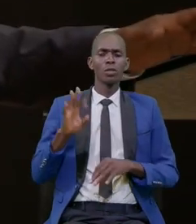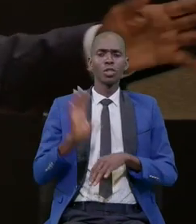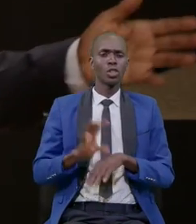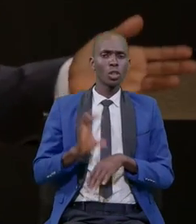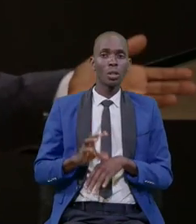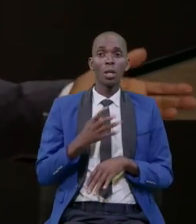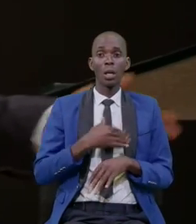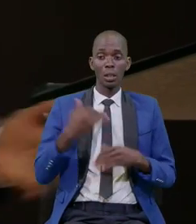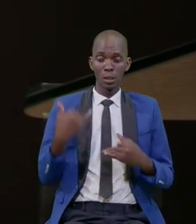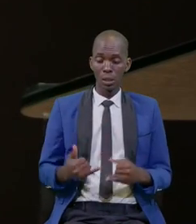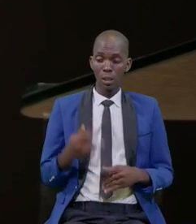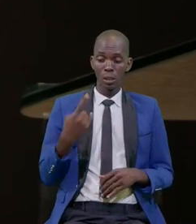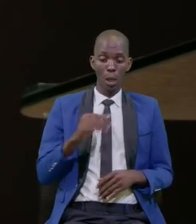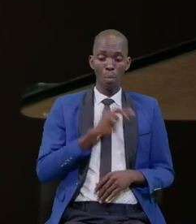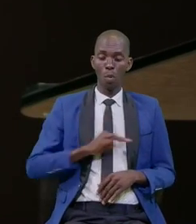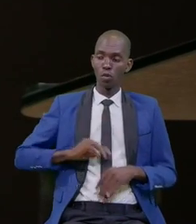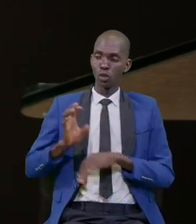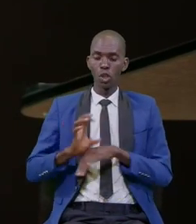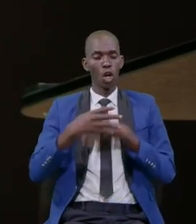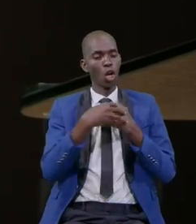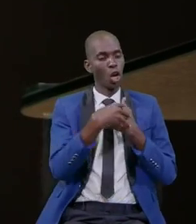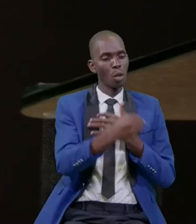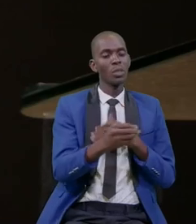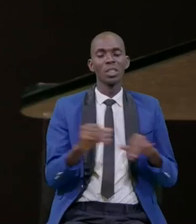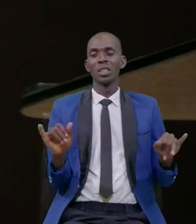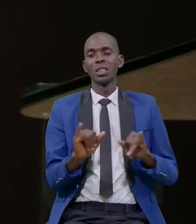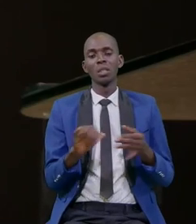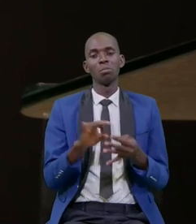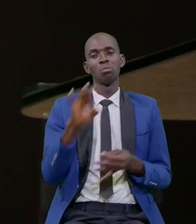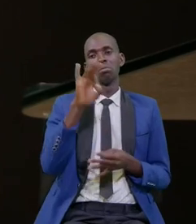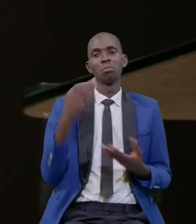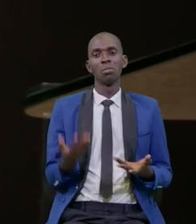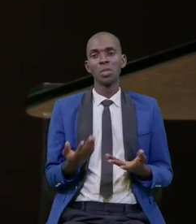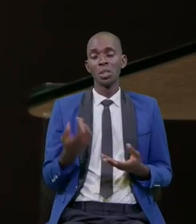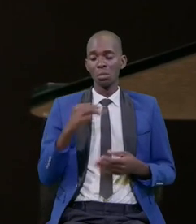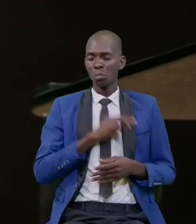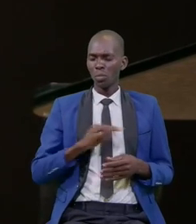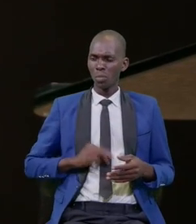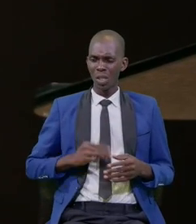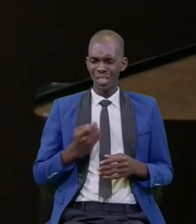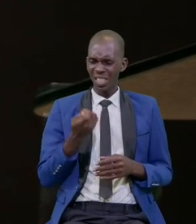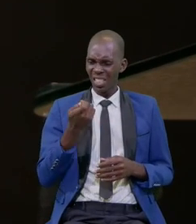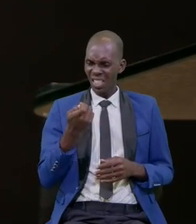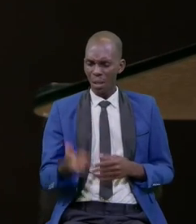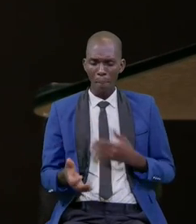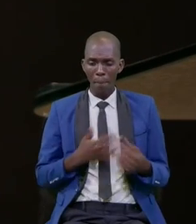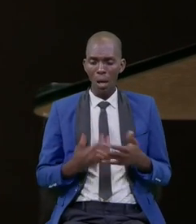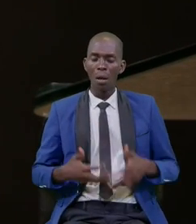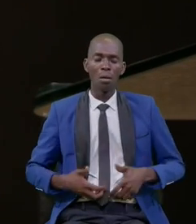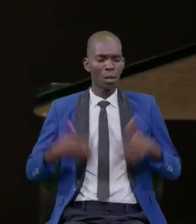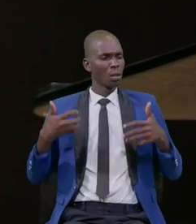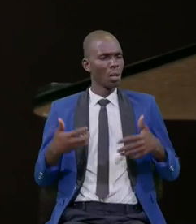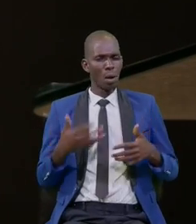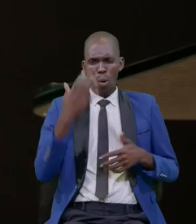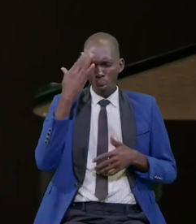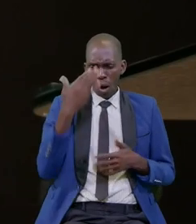est transféré aux membres de l'église. Et ça vient naturellement à eux comme ça. Nos pasteurs font cela,